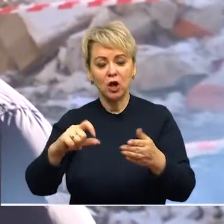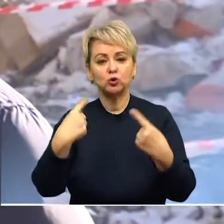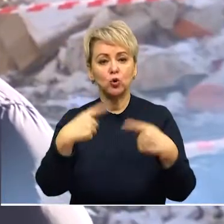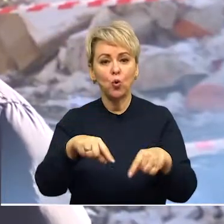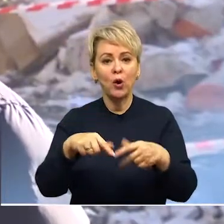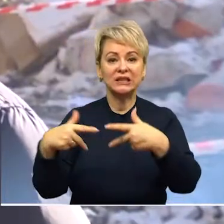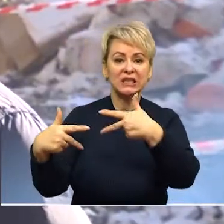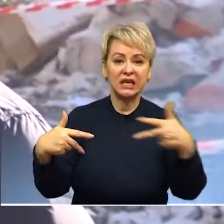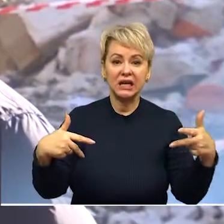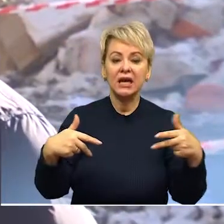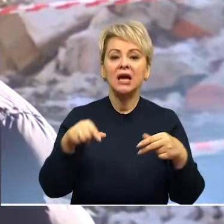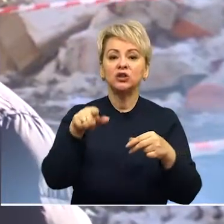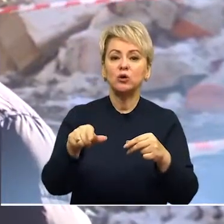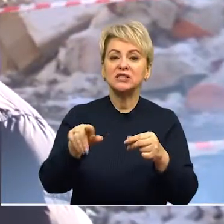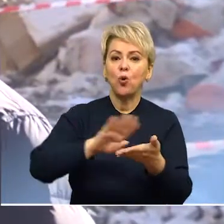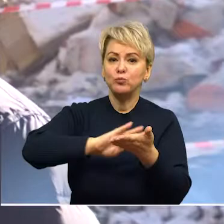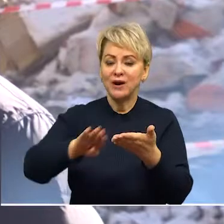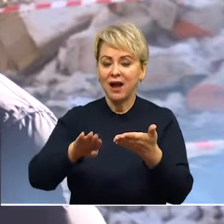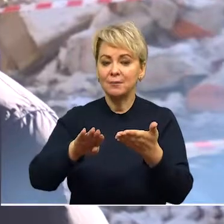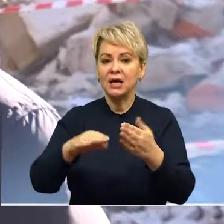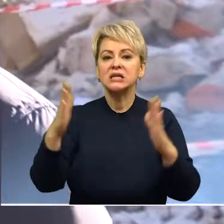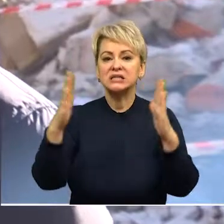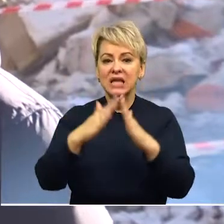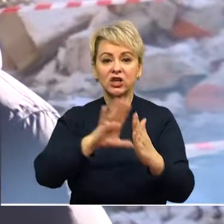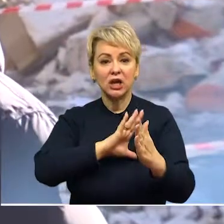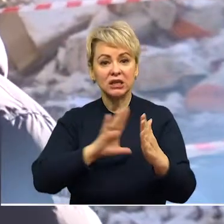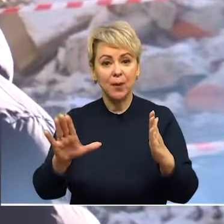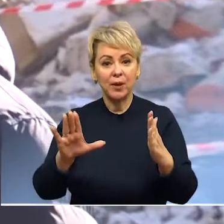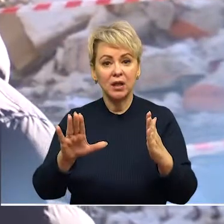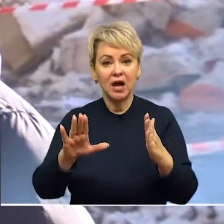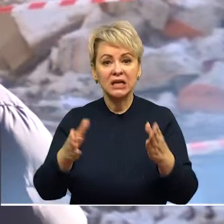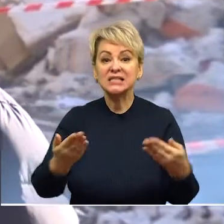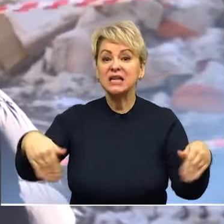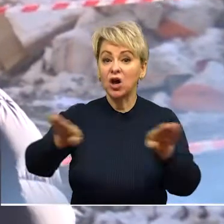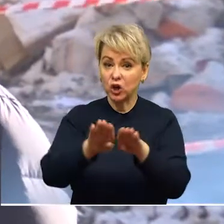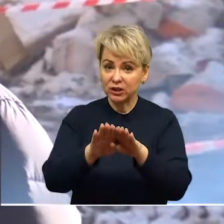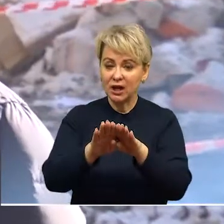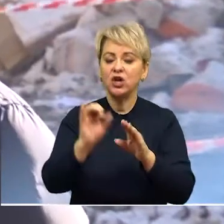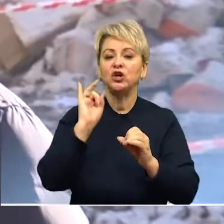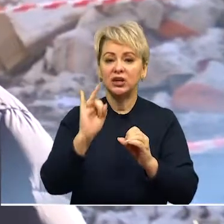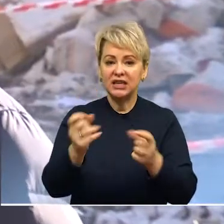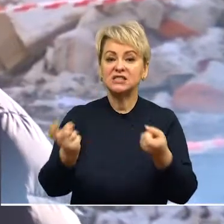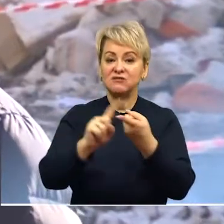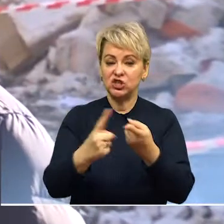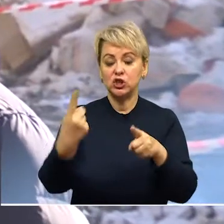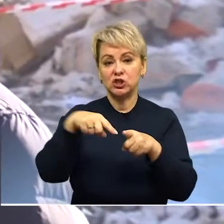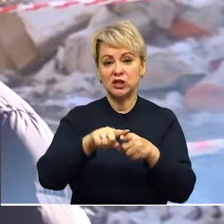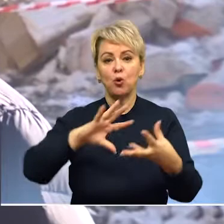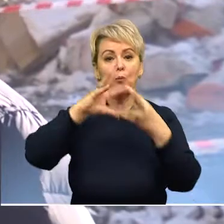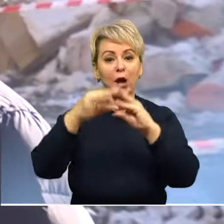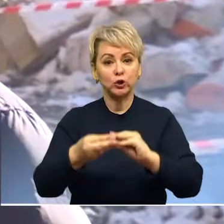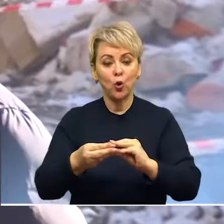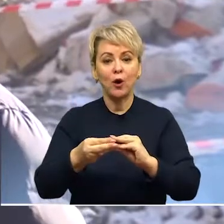другой литер три этажа. Демонтируем, потому что здание не было консервировано. И в связи с этим, по